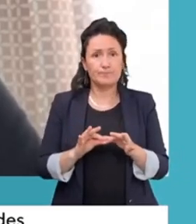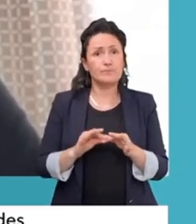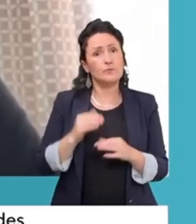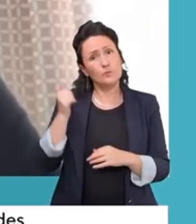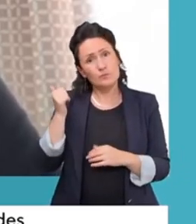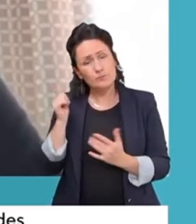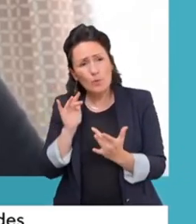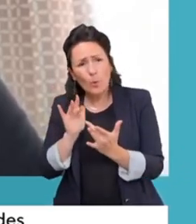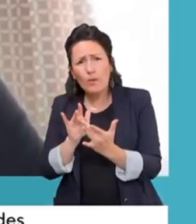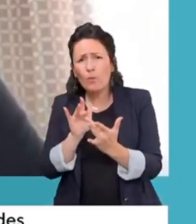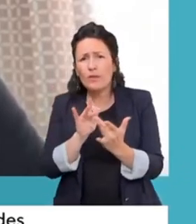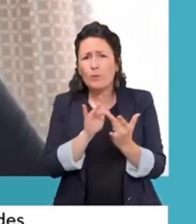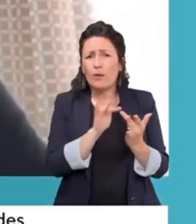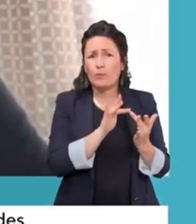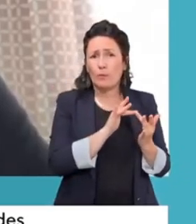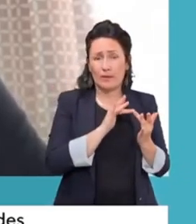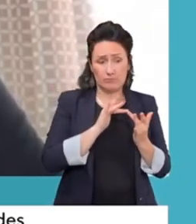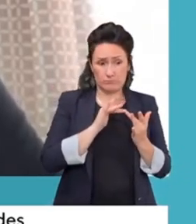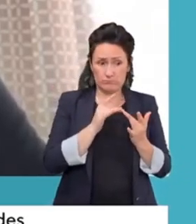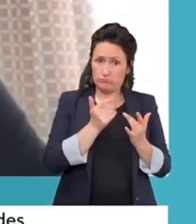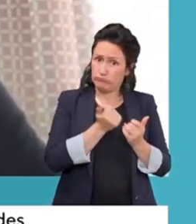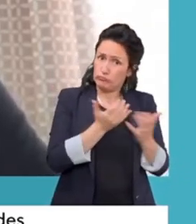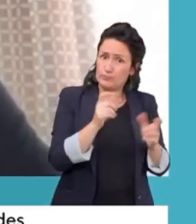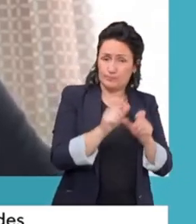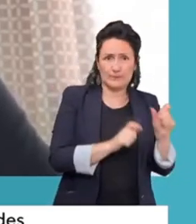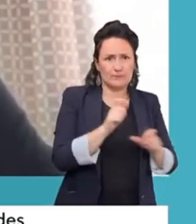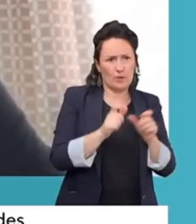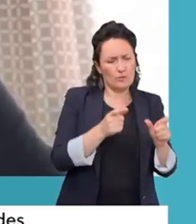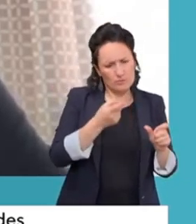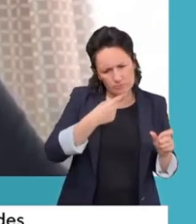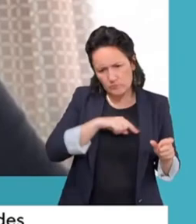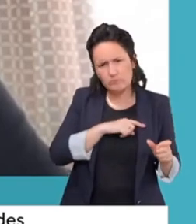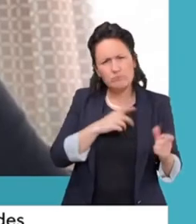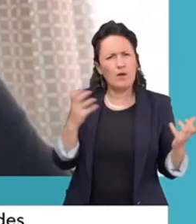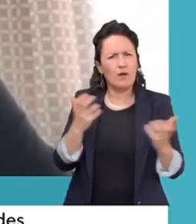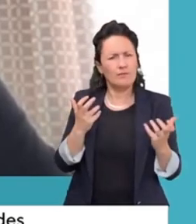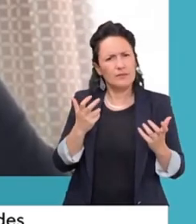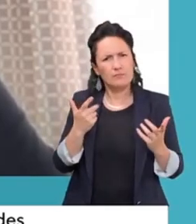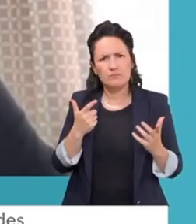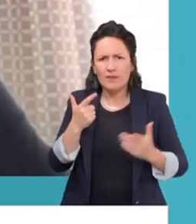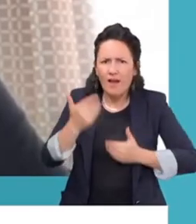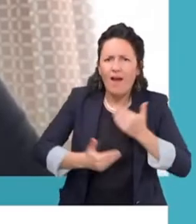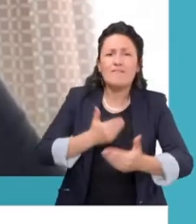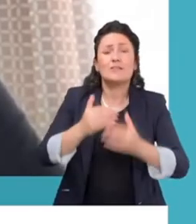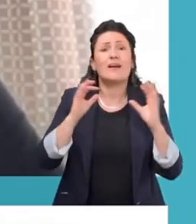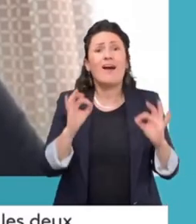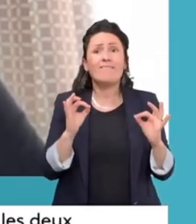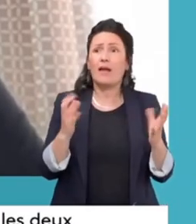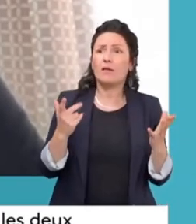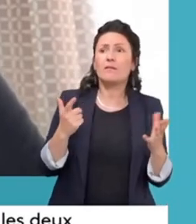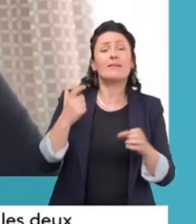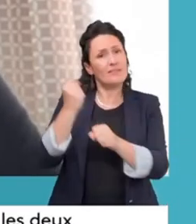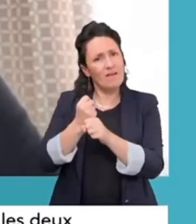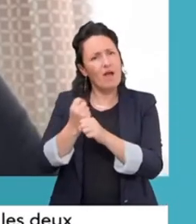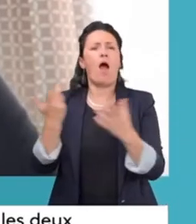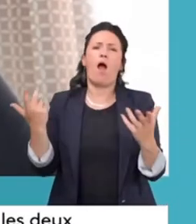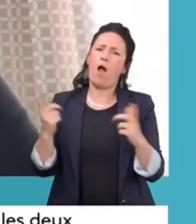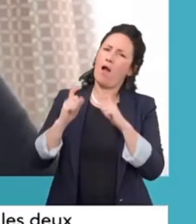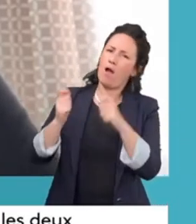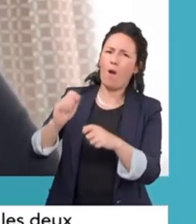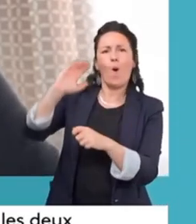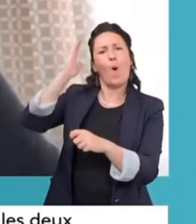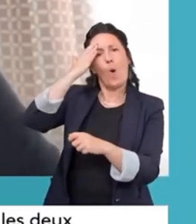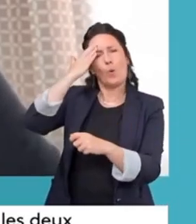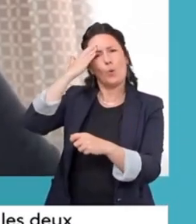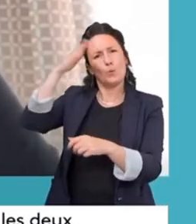contacté un certain nombre d'entre nous qui avaient vraiment envie d'avancer sur cette question sur la régularisation par le travail. Et moi, j'ai rencontré des